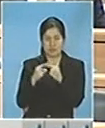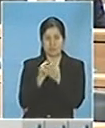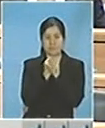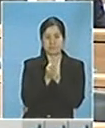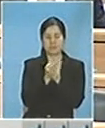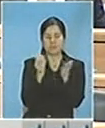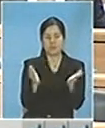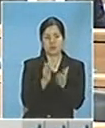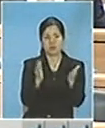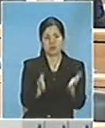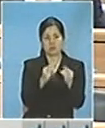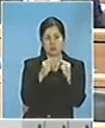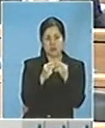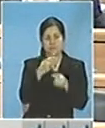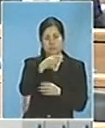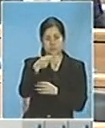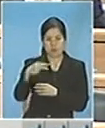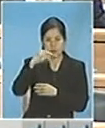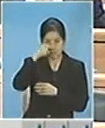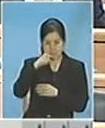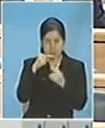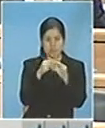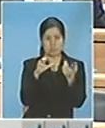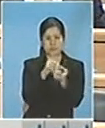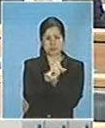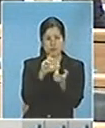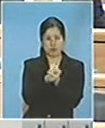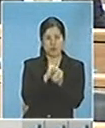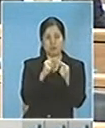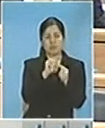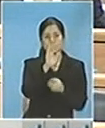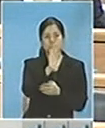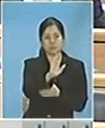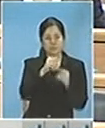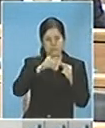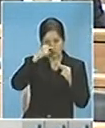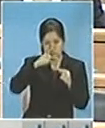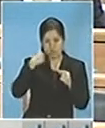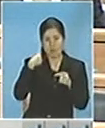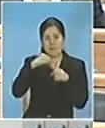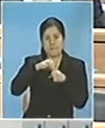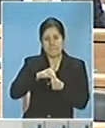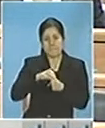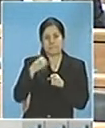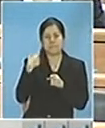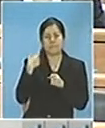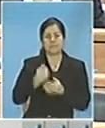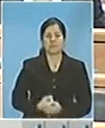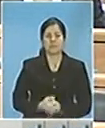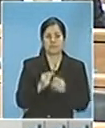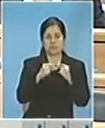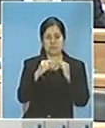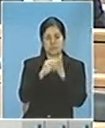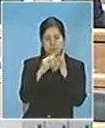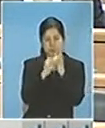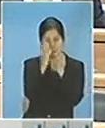รักษ์ภาษาซึ่งเป็นวัฒนธรรมของชาติให้คงอยู่และเป็นเอกลักษณ์ซึ่งการจัดอบรม